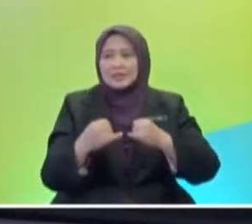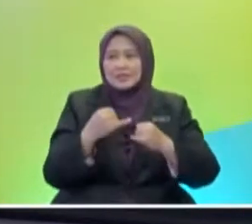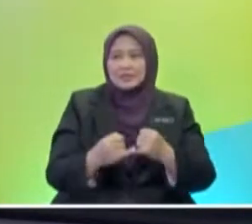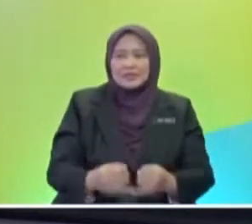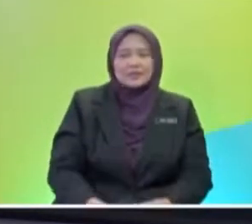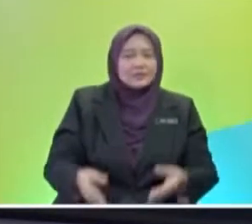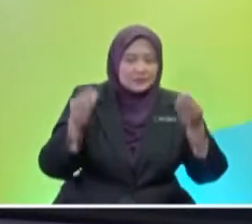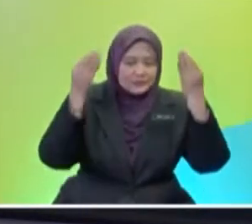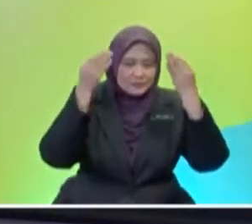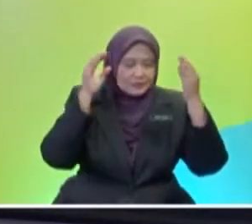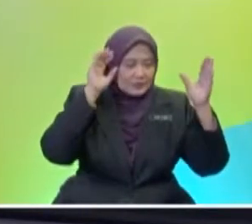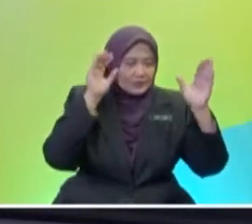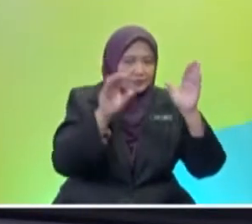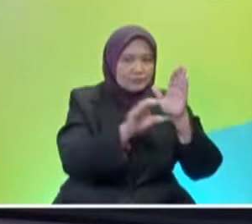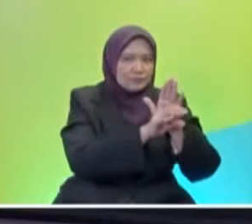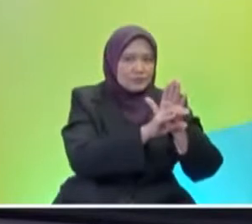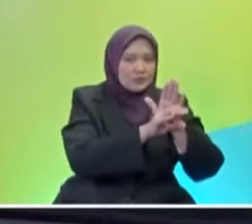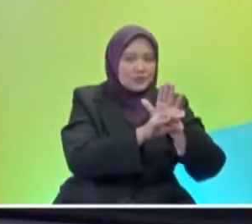menarik anak